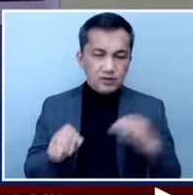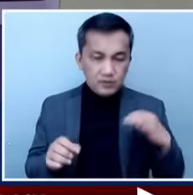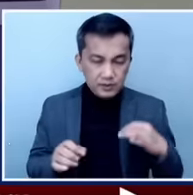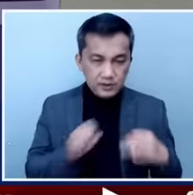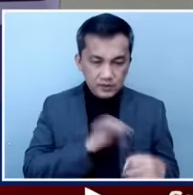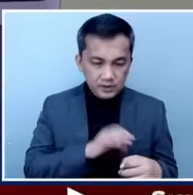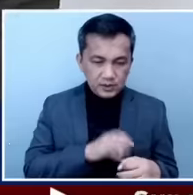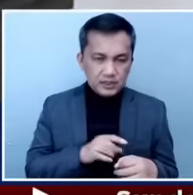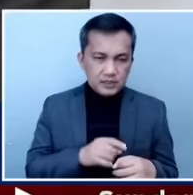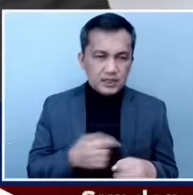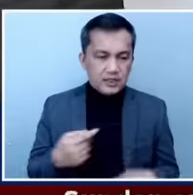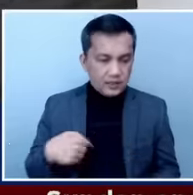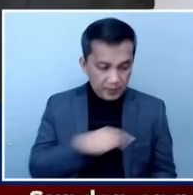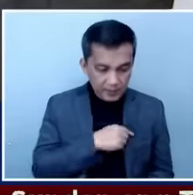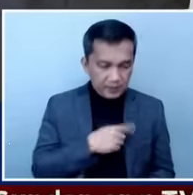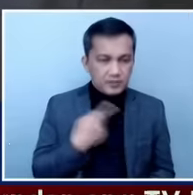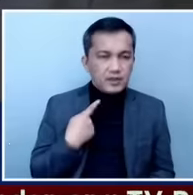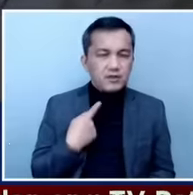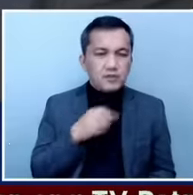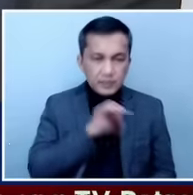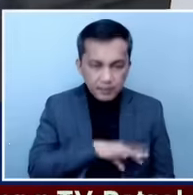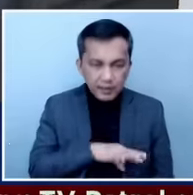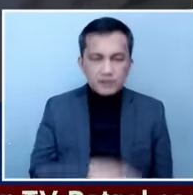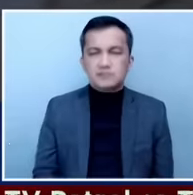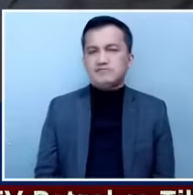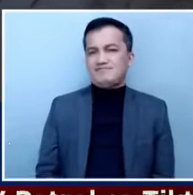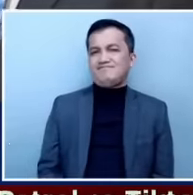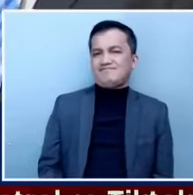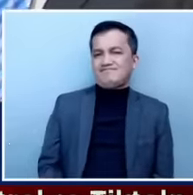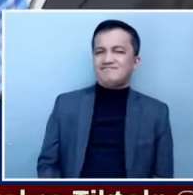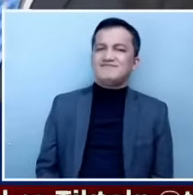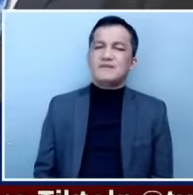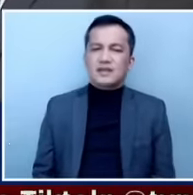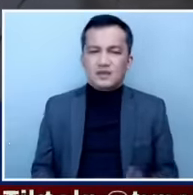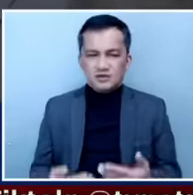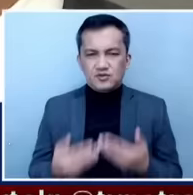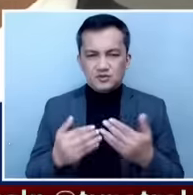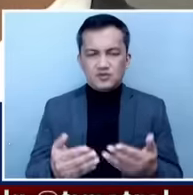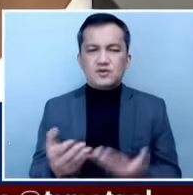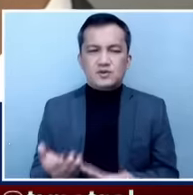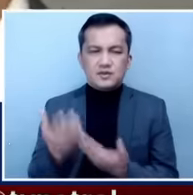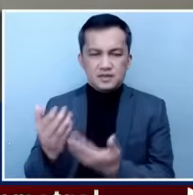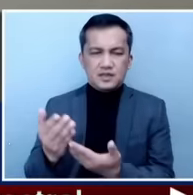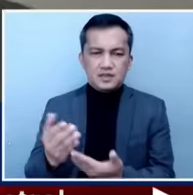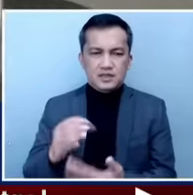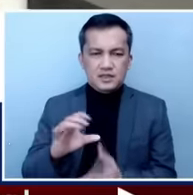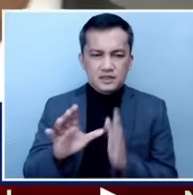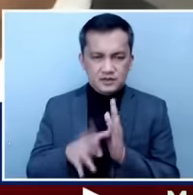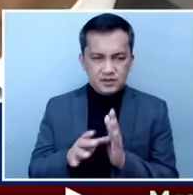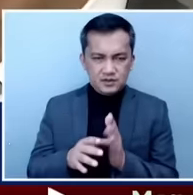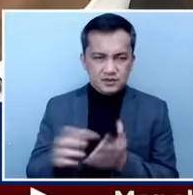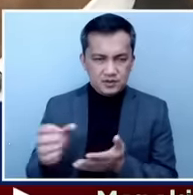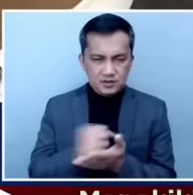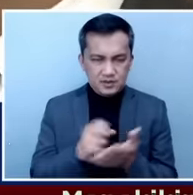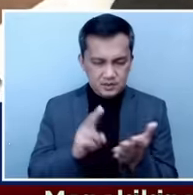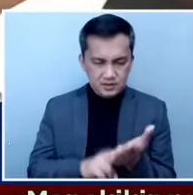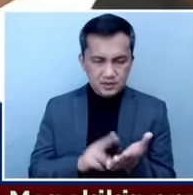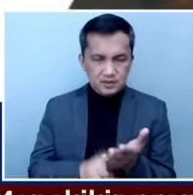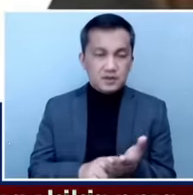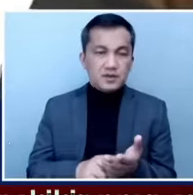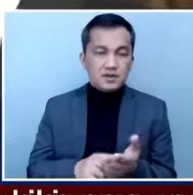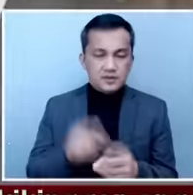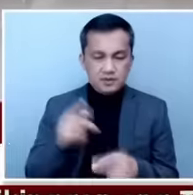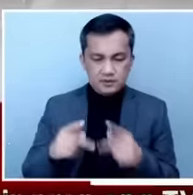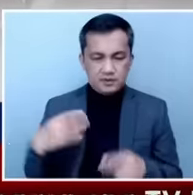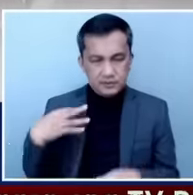kailangan may pakinabang kami. Tuloy-tuloy naman ang pagsusumite sa Commission on Elections ng mga nakakalap na lagda para sa People's